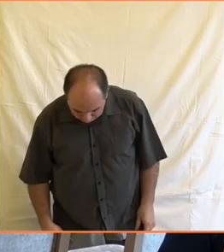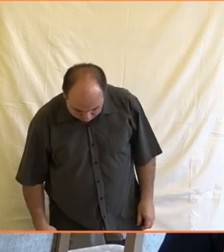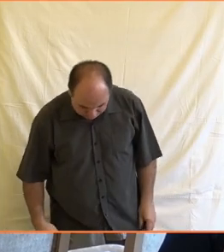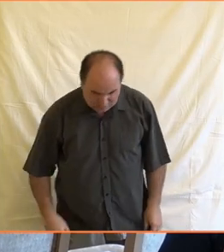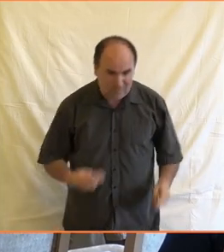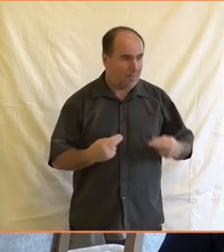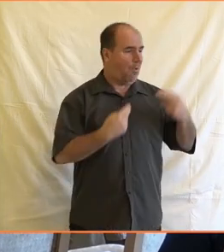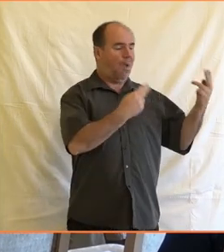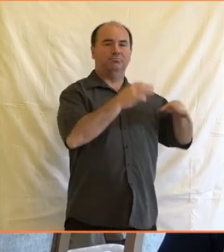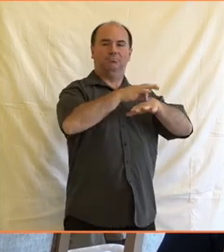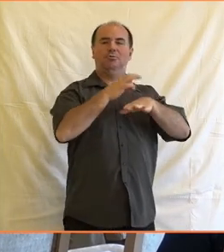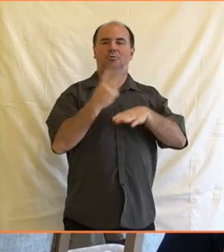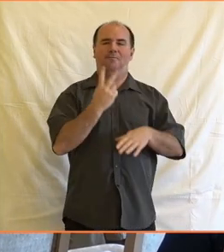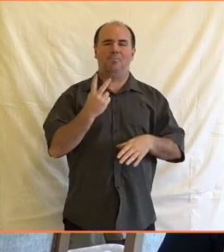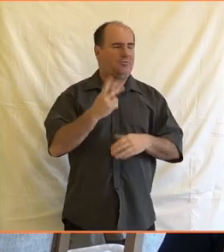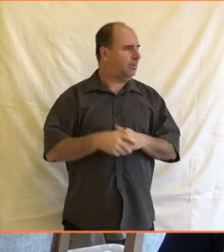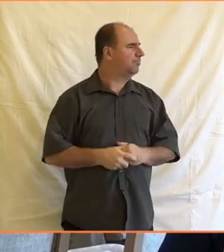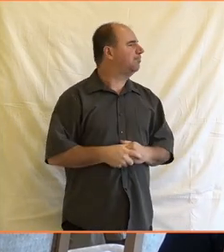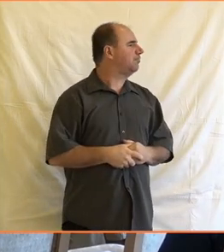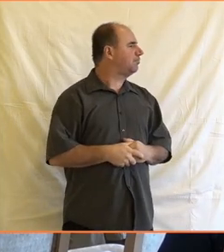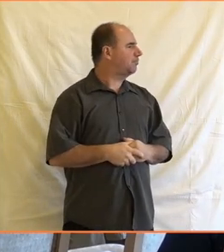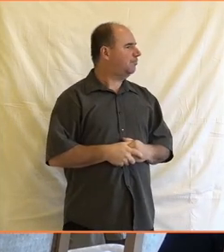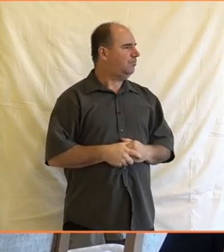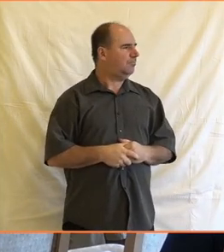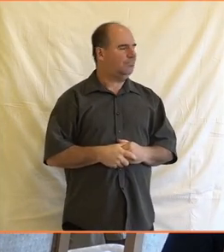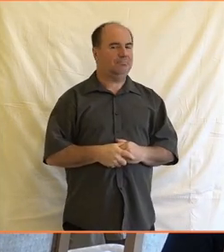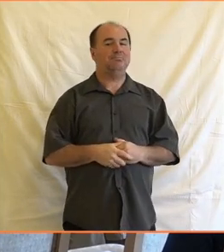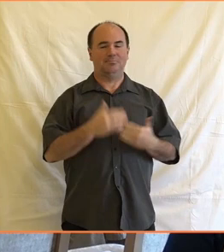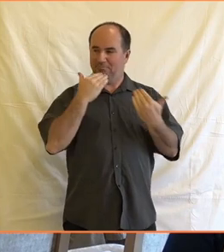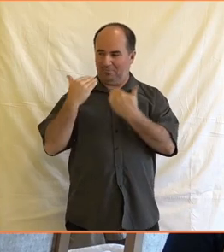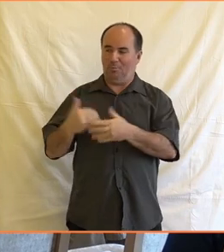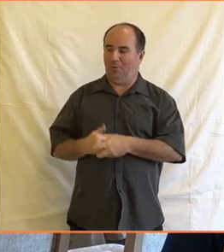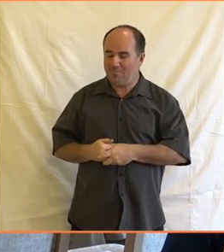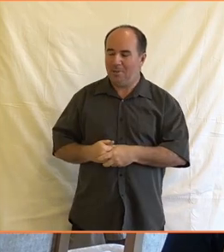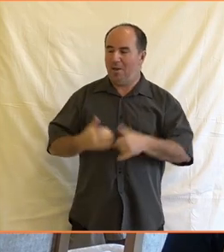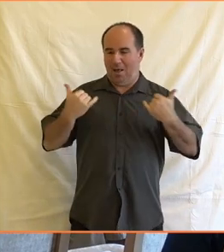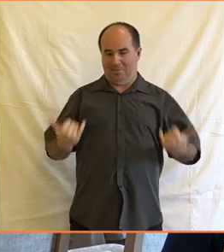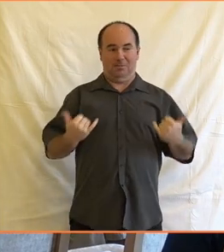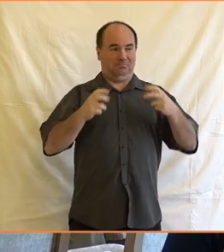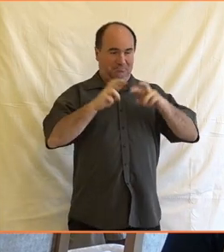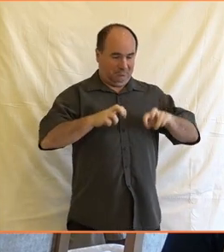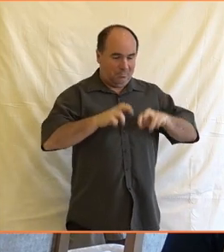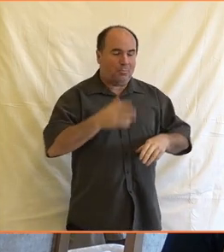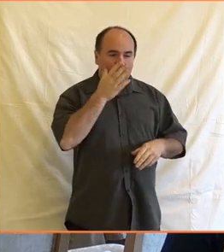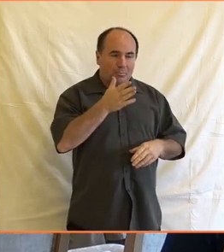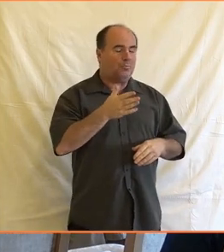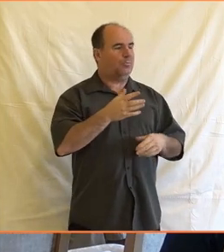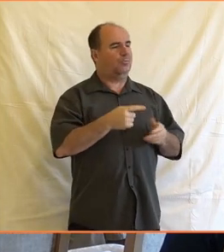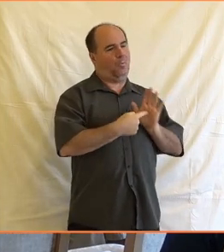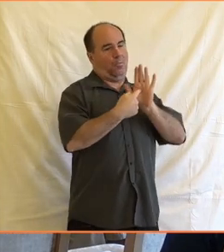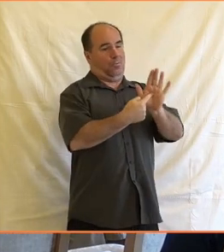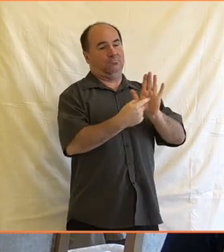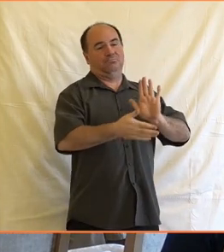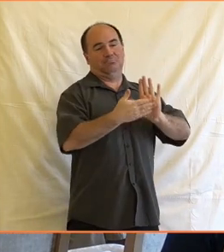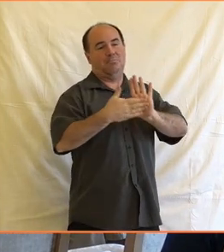Tak děkuji za slovo. Já se nyní budu věnovat několika příkladům nebo